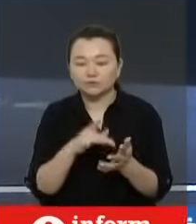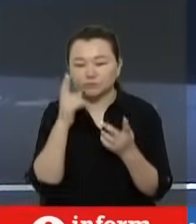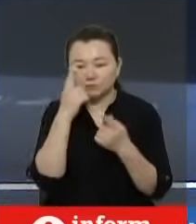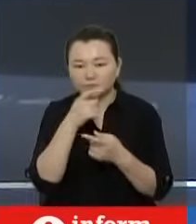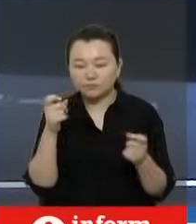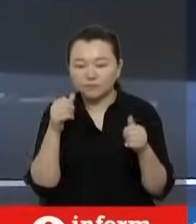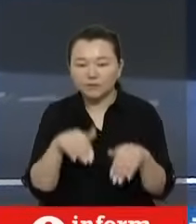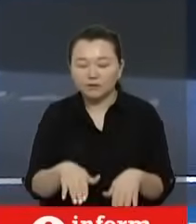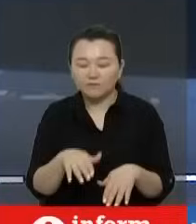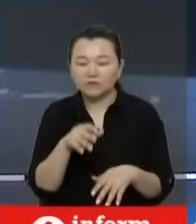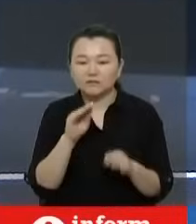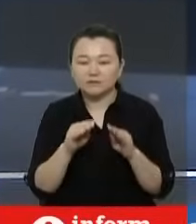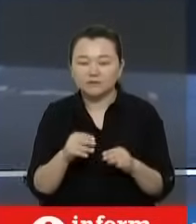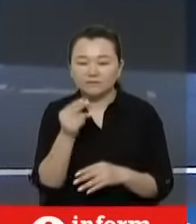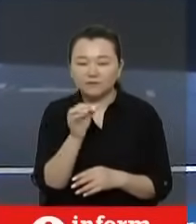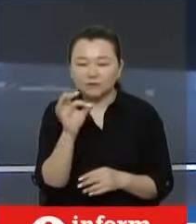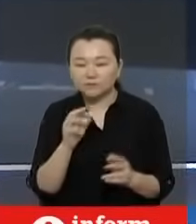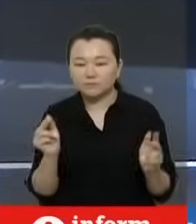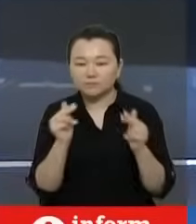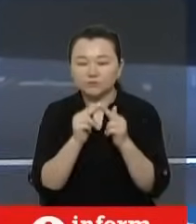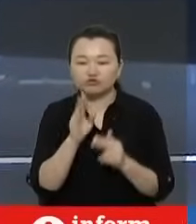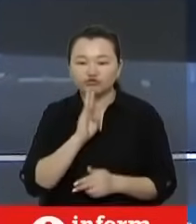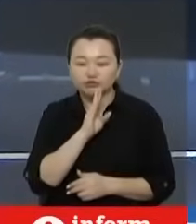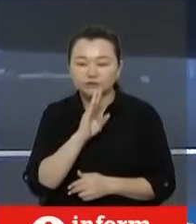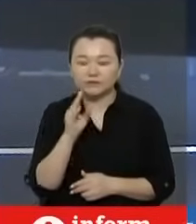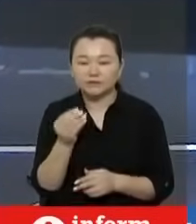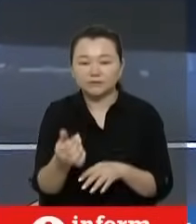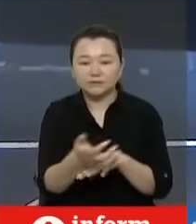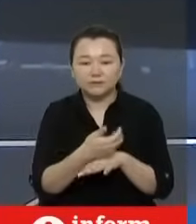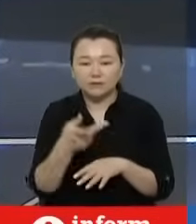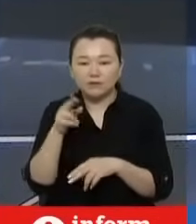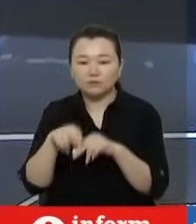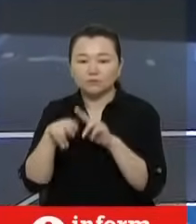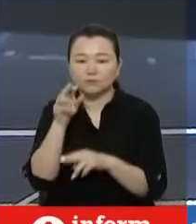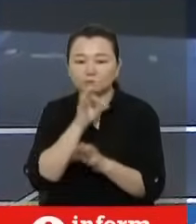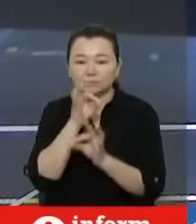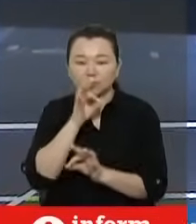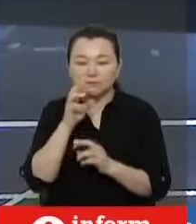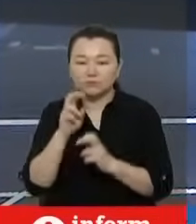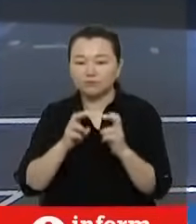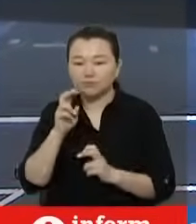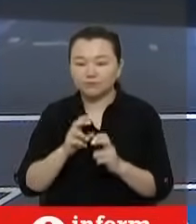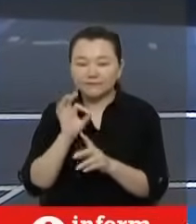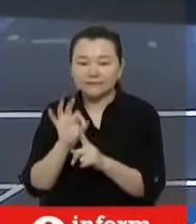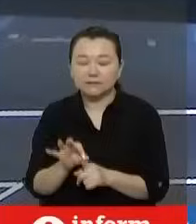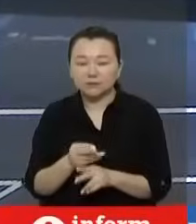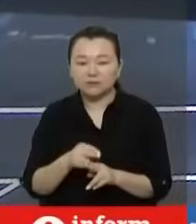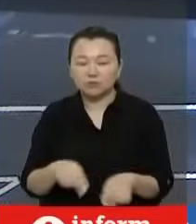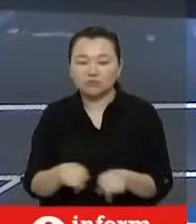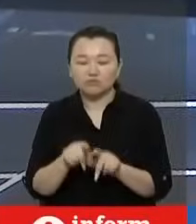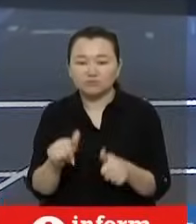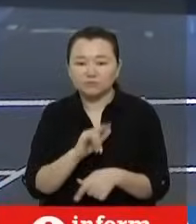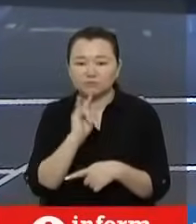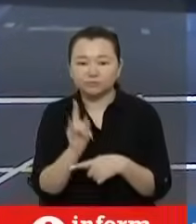приговор создательницы финансовой пирамиды. Женщина привлекала средства якобы для строительства фармацевтического завода. Таким образом, она